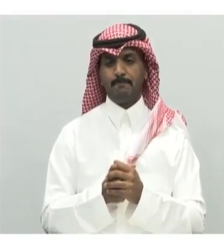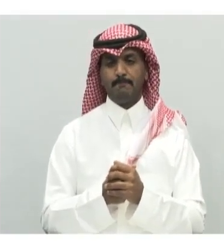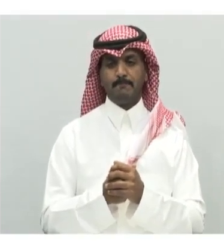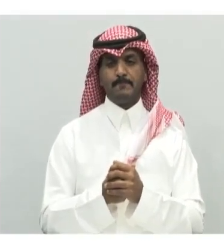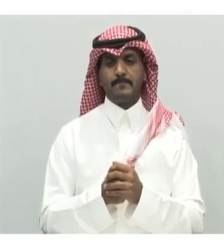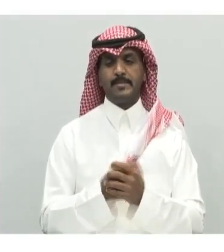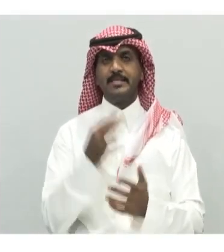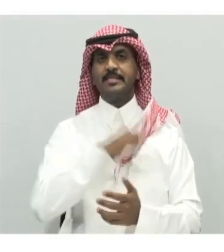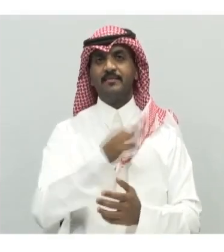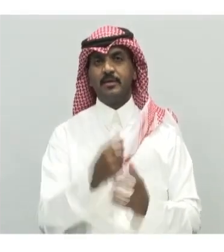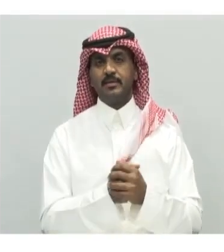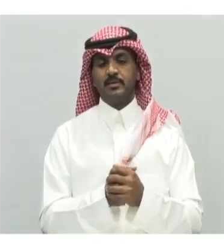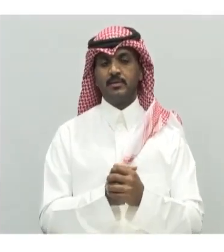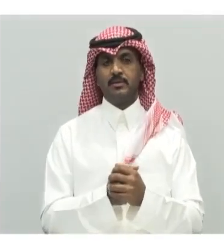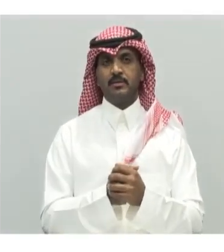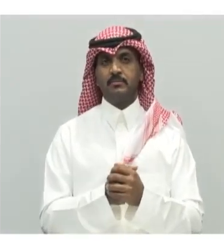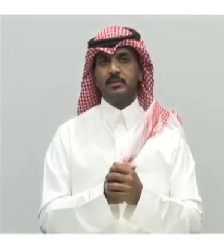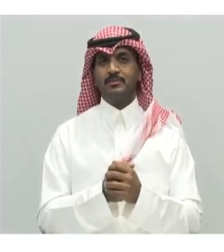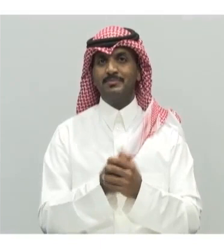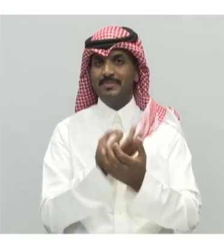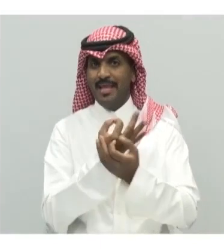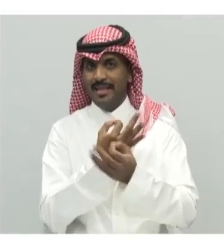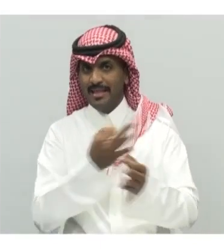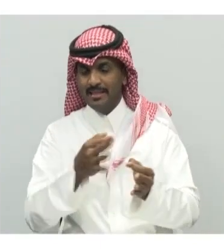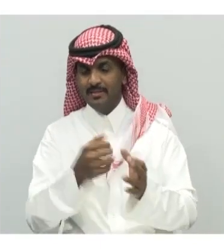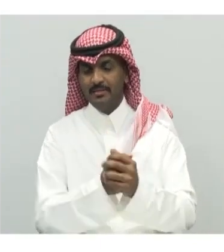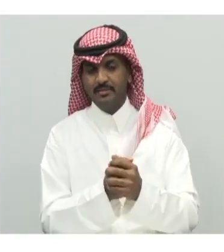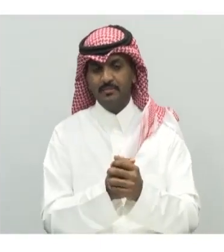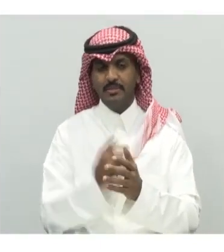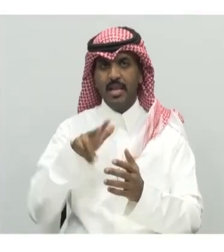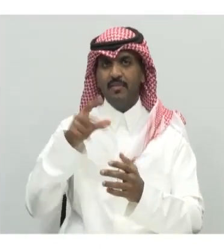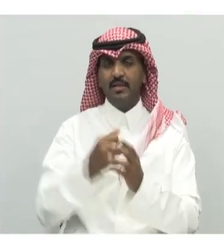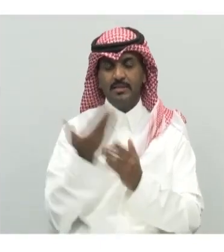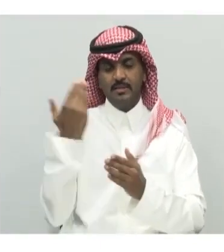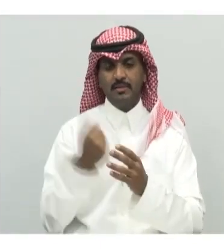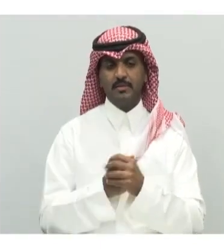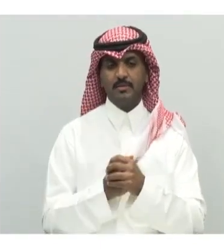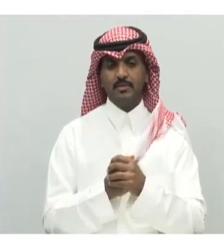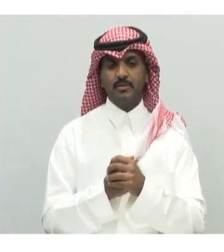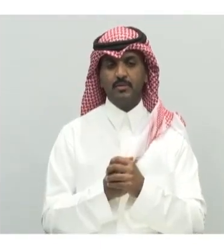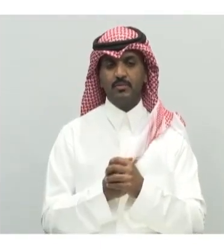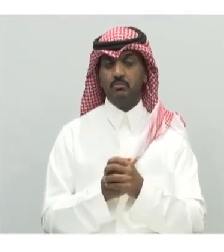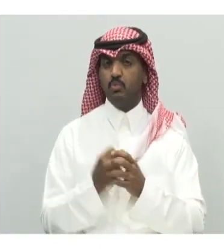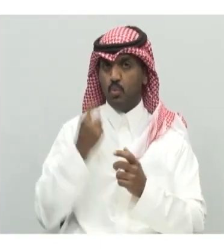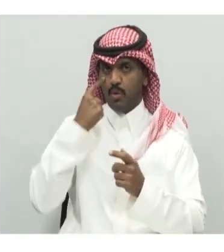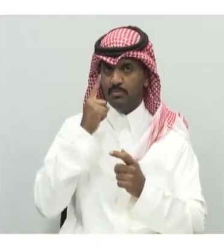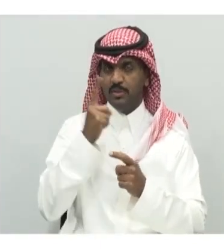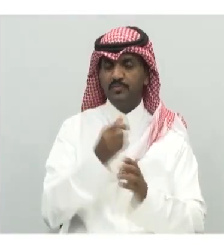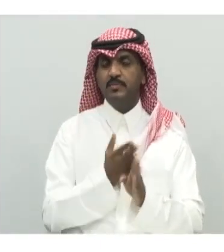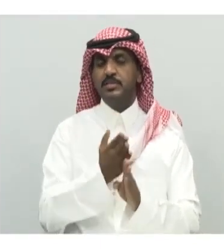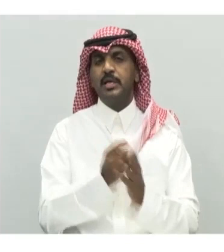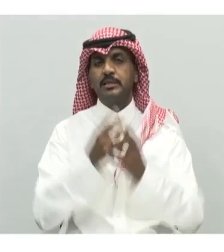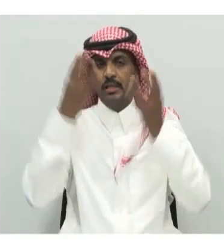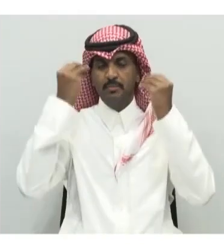استفاده هذه وامتدت هذه الحضاره من الحضارات السابقه وابدعت كما نعلم في المجالات